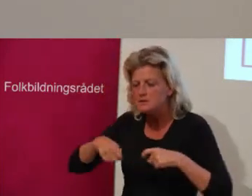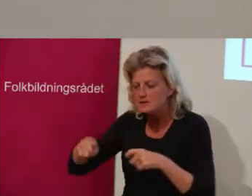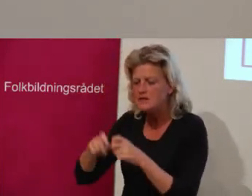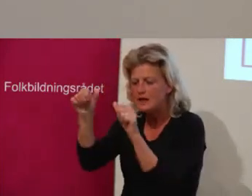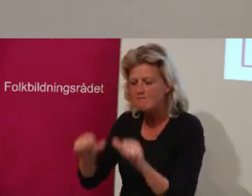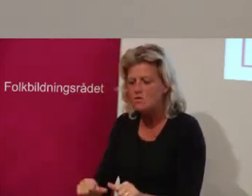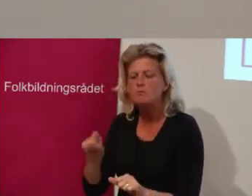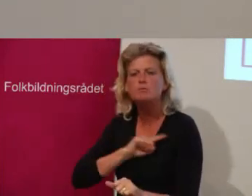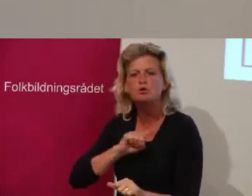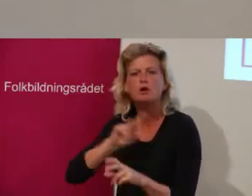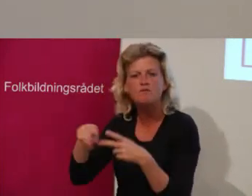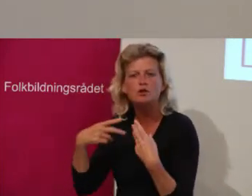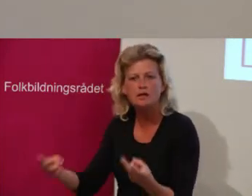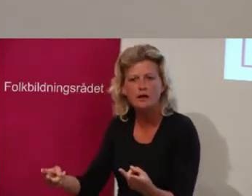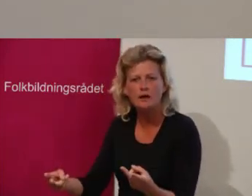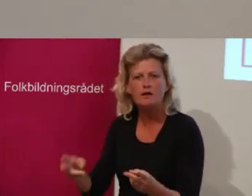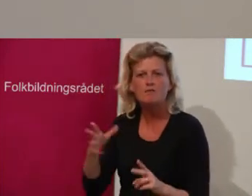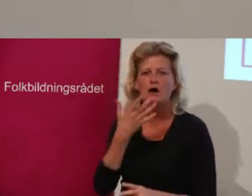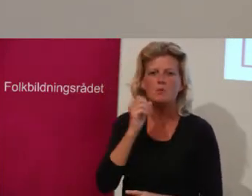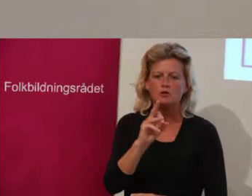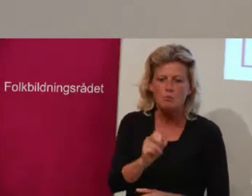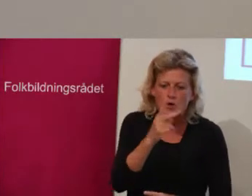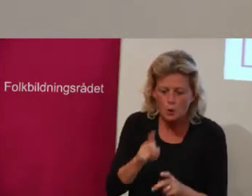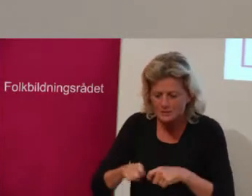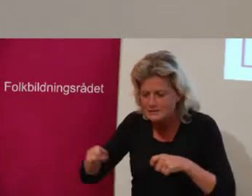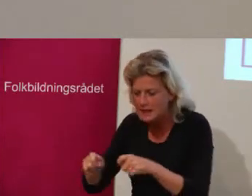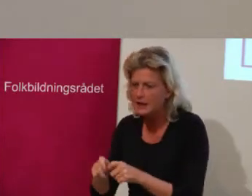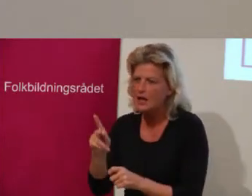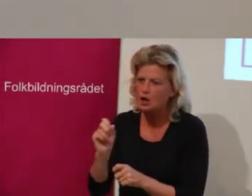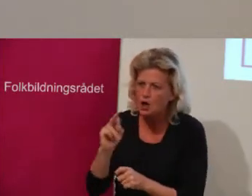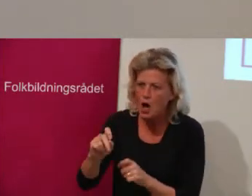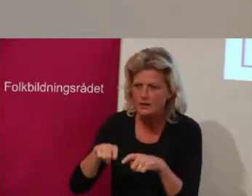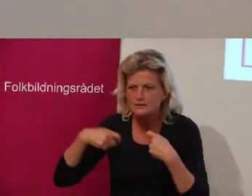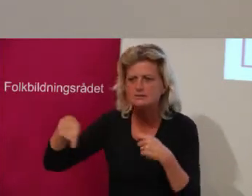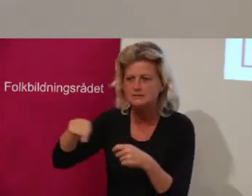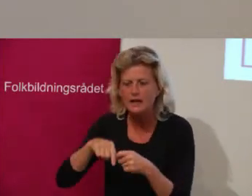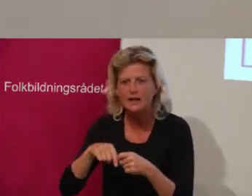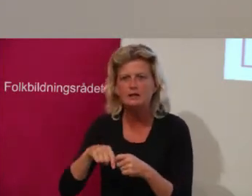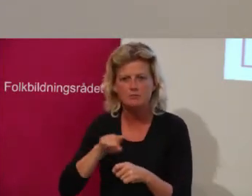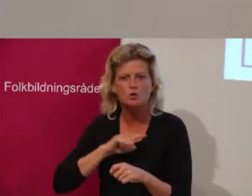Och vi pratar mycket om rockcirklar och körer och andra musikyttringar